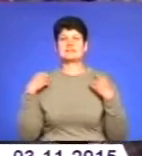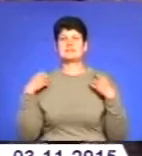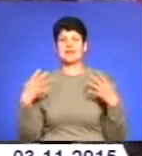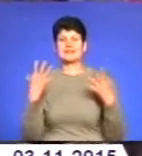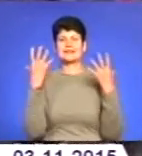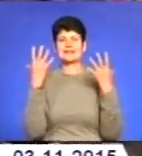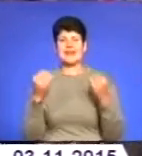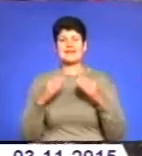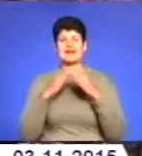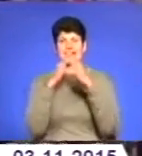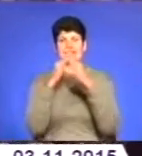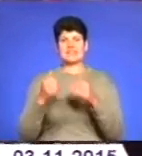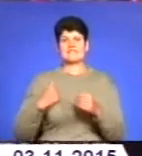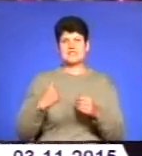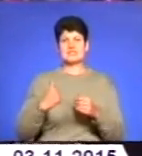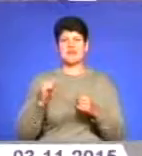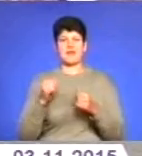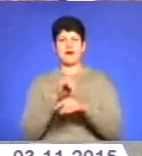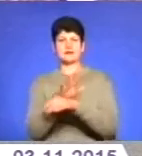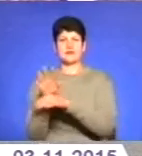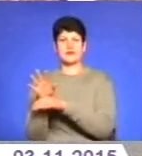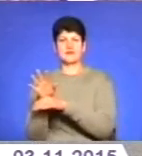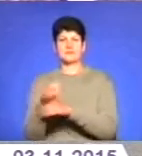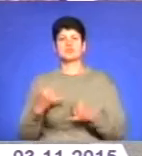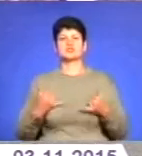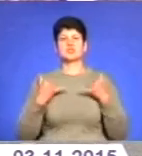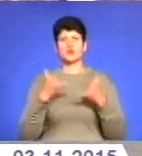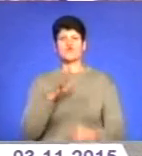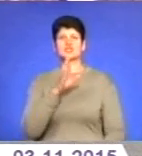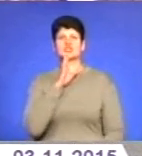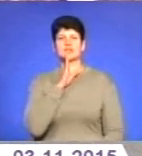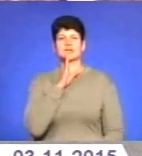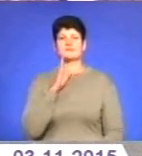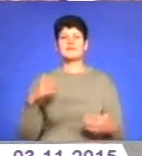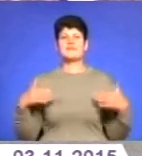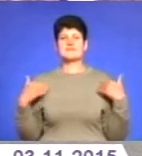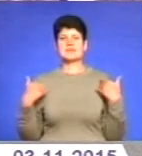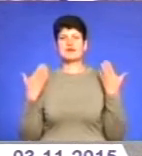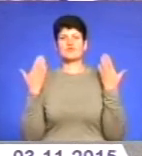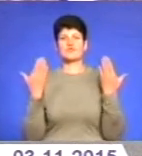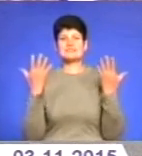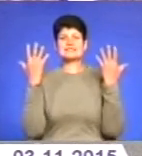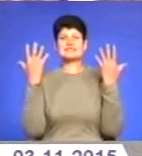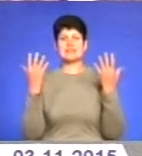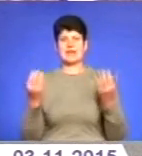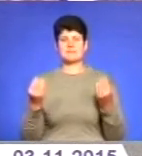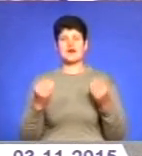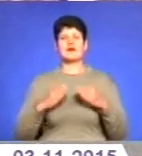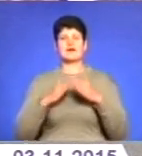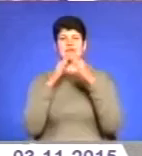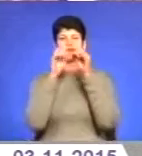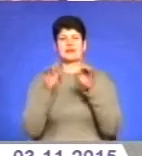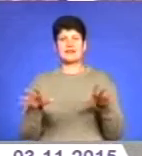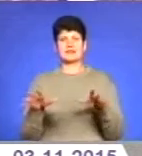День ракетних військ і артилерії. Шановні жінки, вітаю вас з Днем ракетних